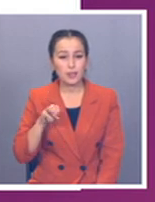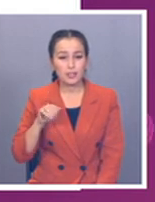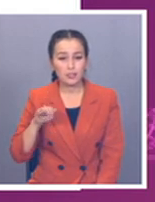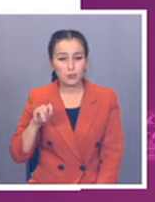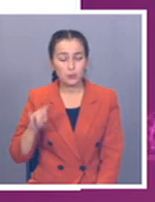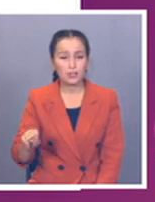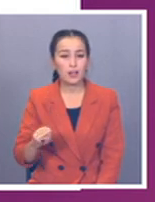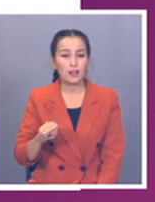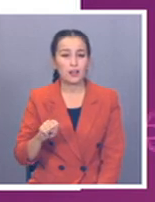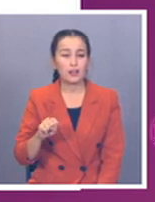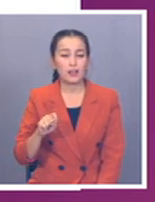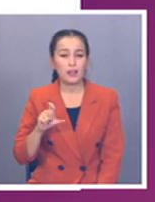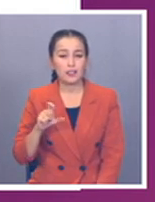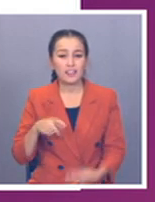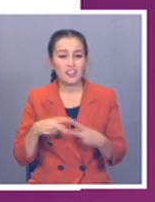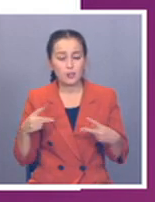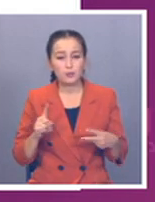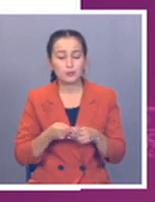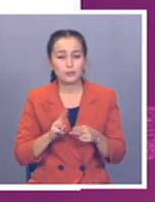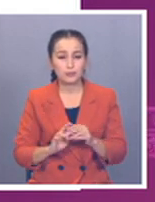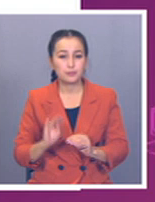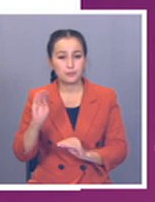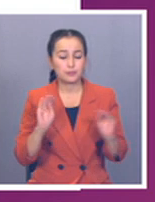түрлеріне ажыратыңыздар.